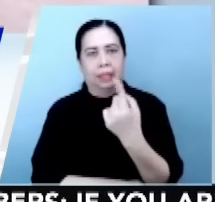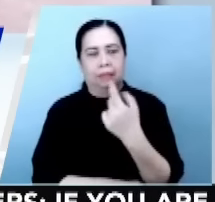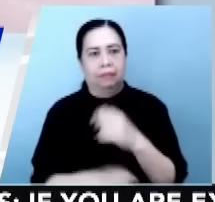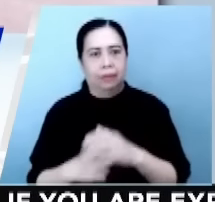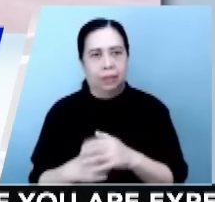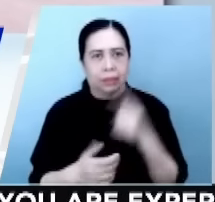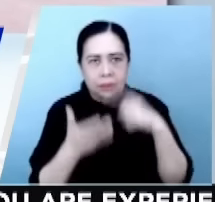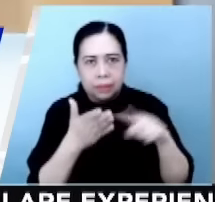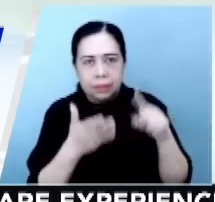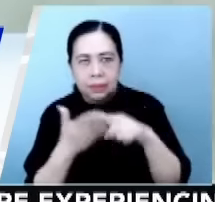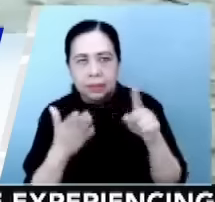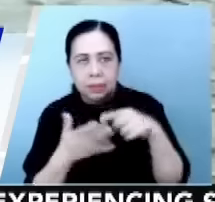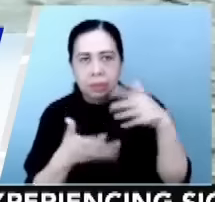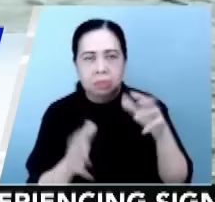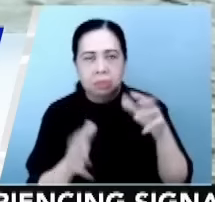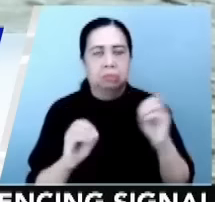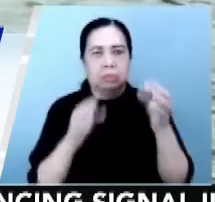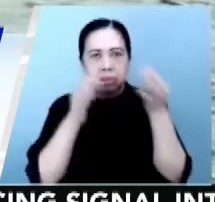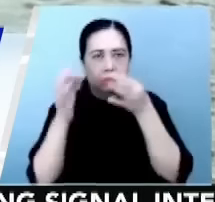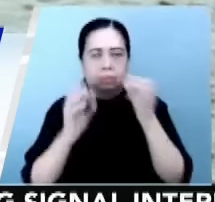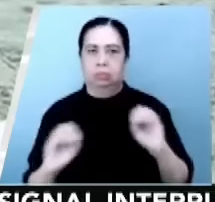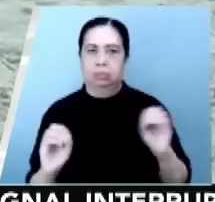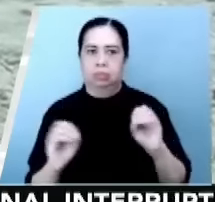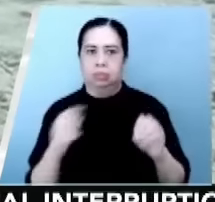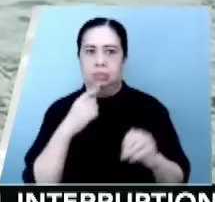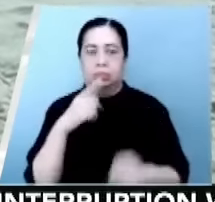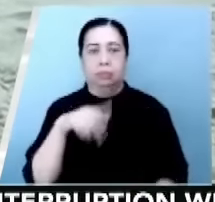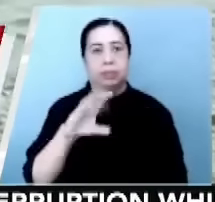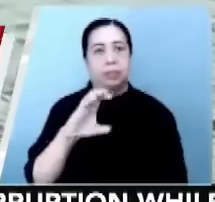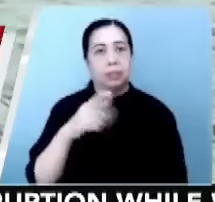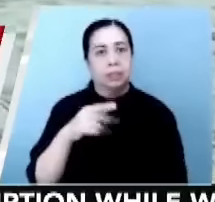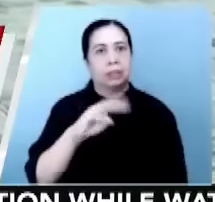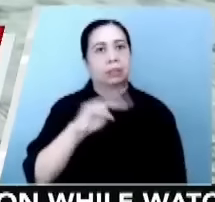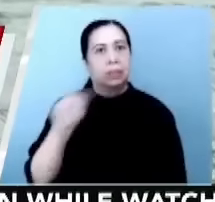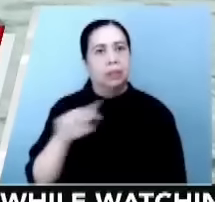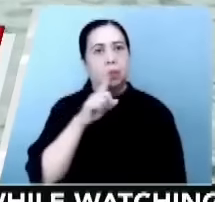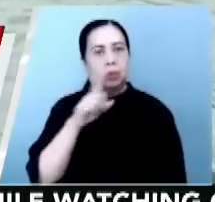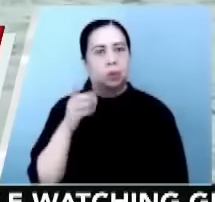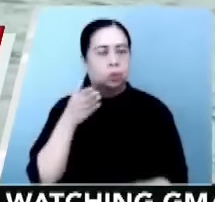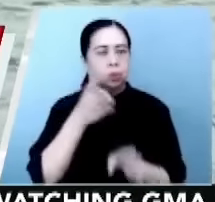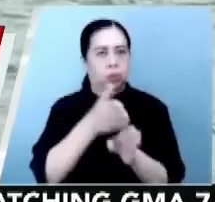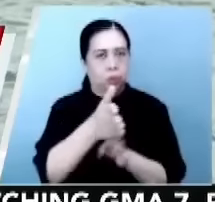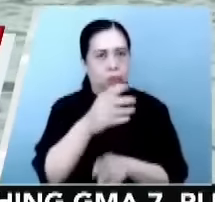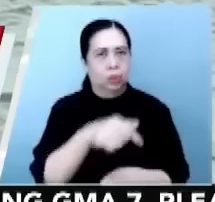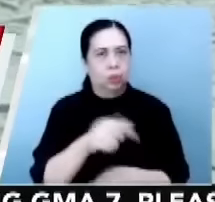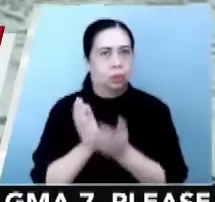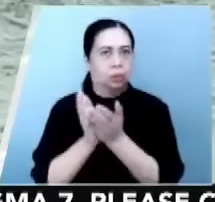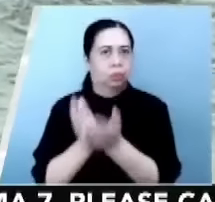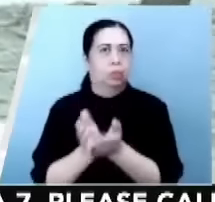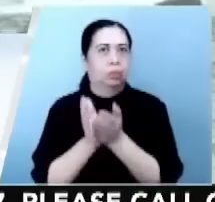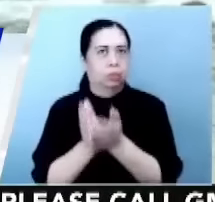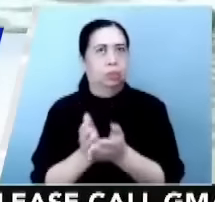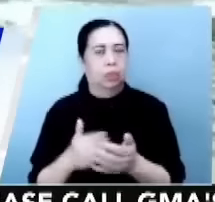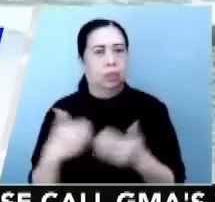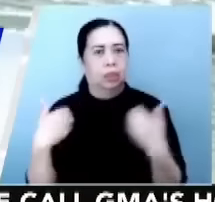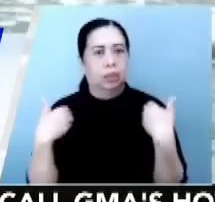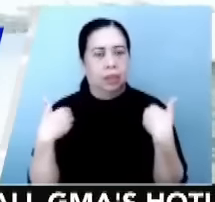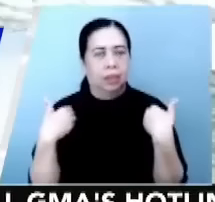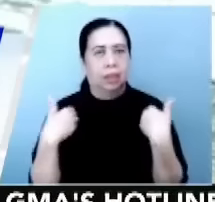at walang nakitang droga ayon sa Philippine coastguard sa Maynila talaga yung destinasyon ng barko na ito na may mga tripulanteng